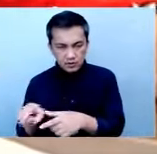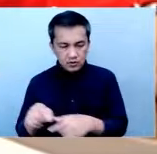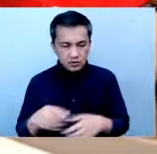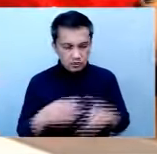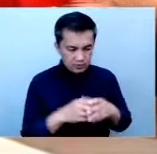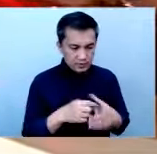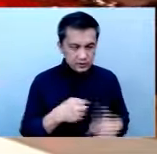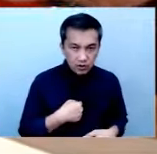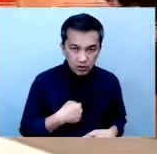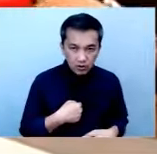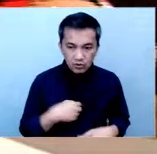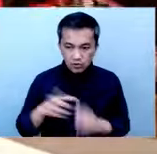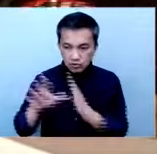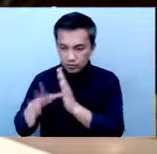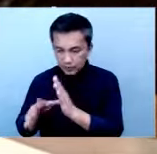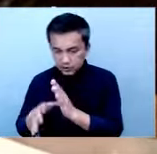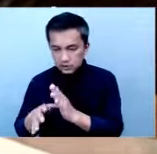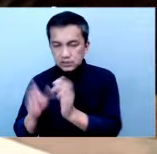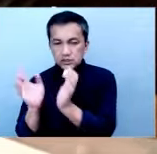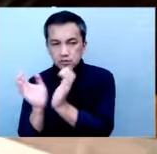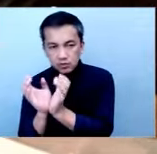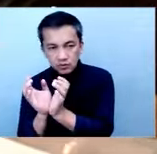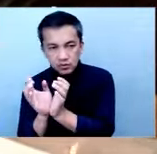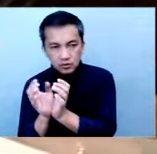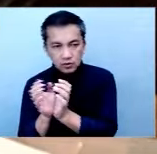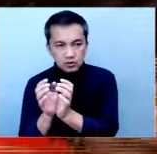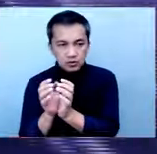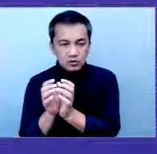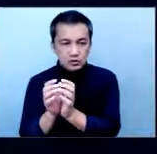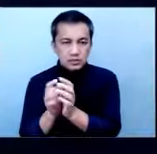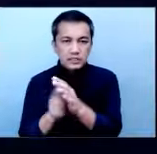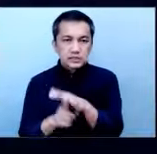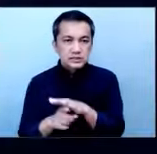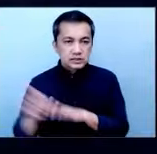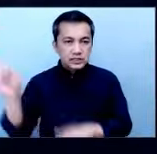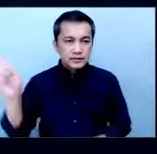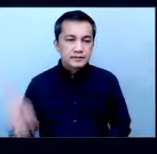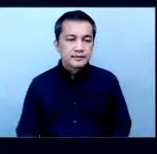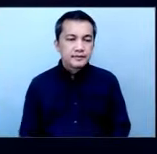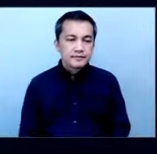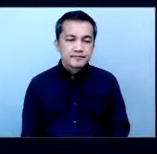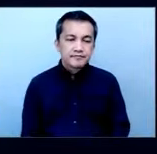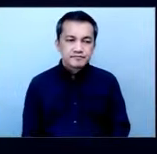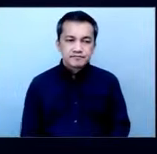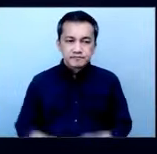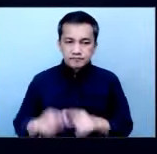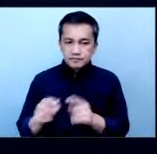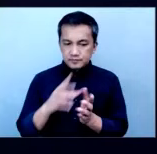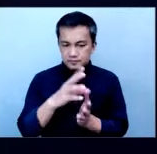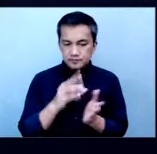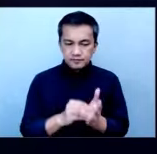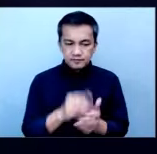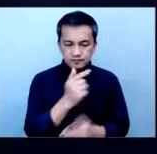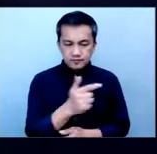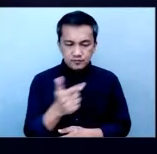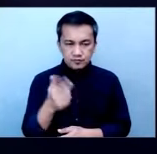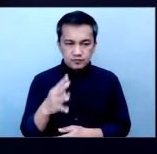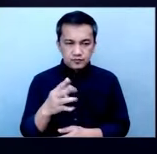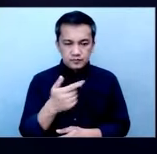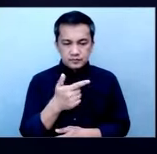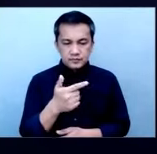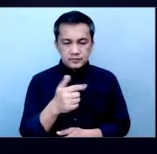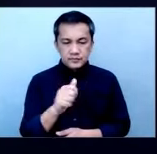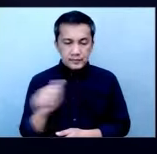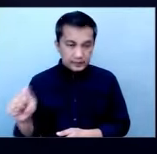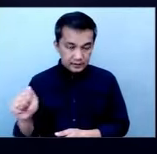ko, yung COMELEC, yung DSWD, nalulusutan. Pero sa kopya ng 2024 General Appropriations